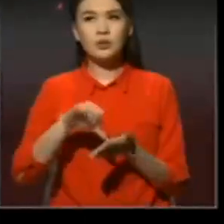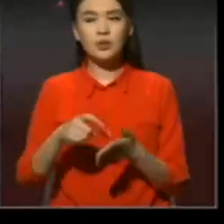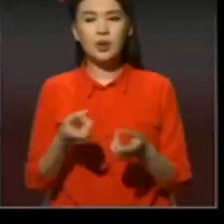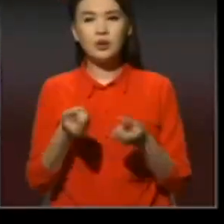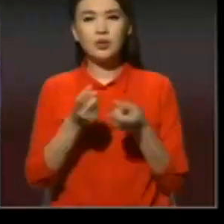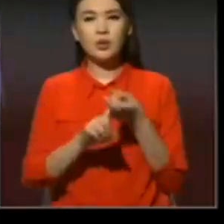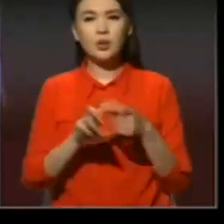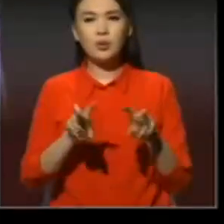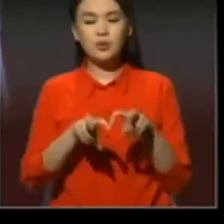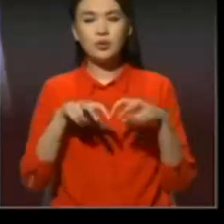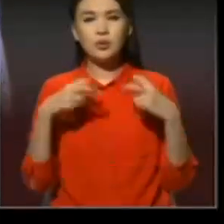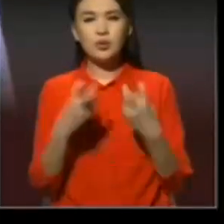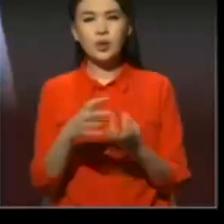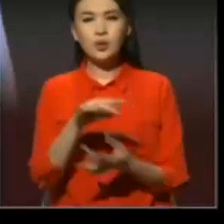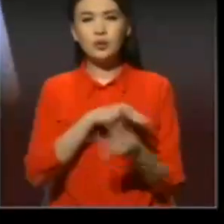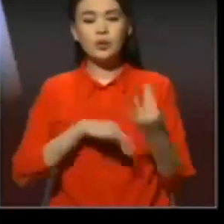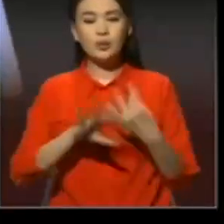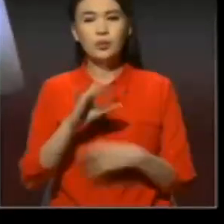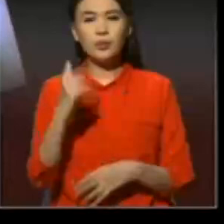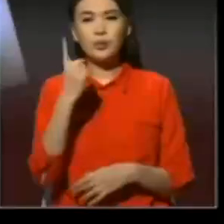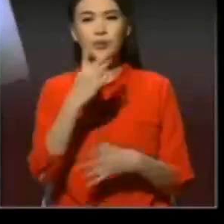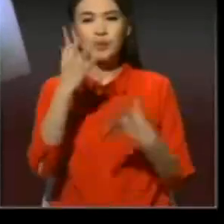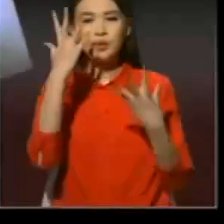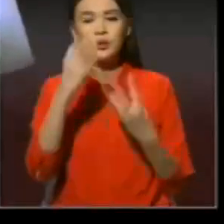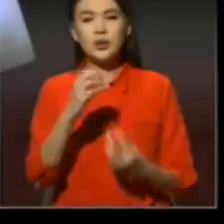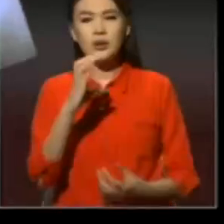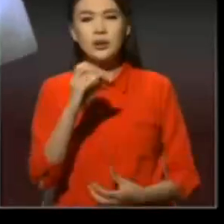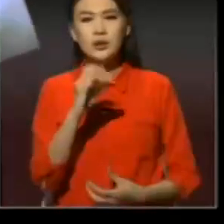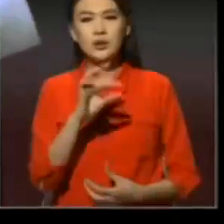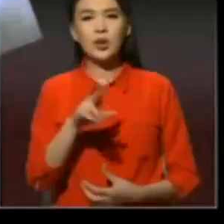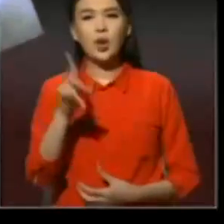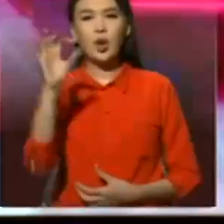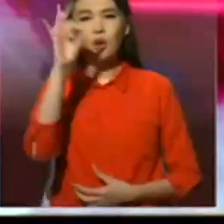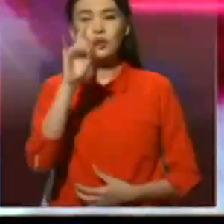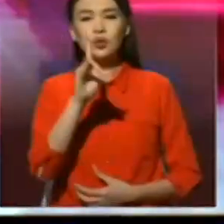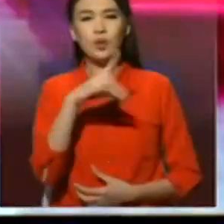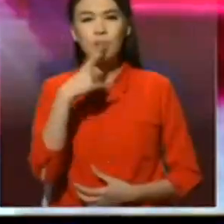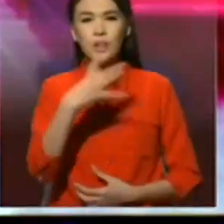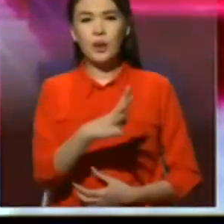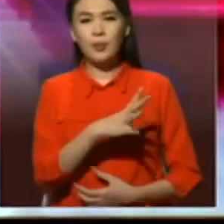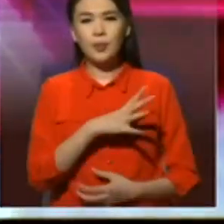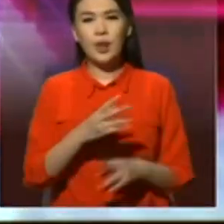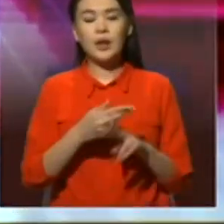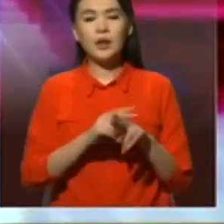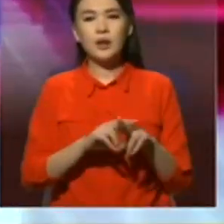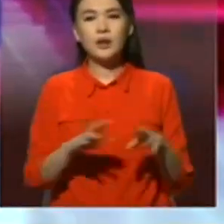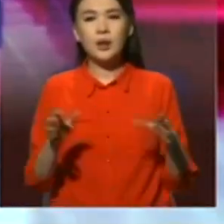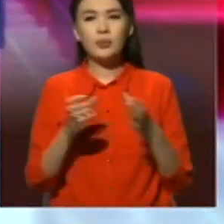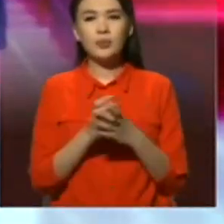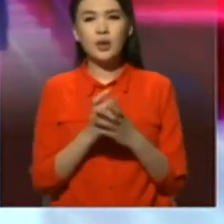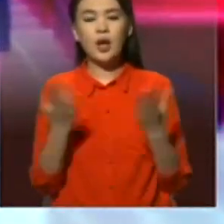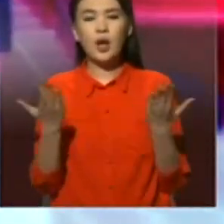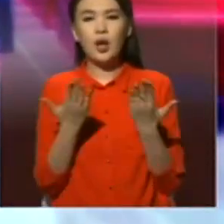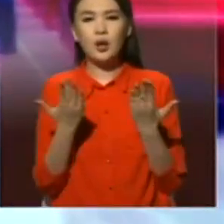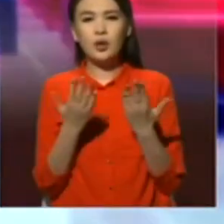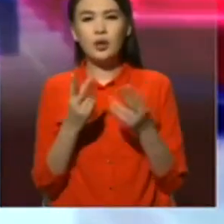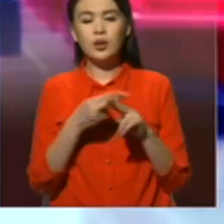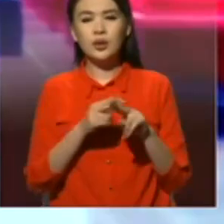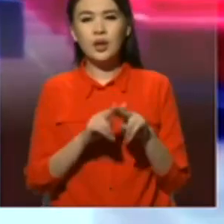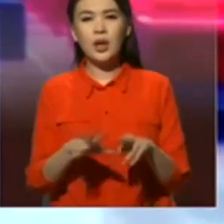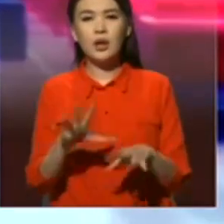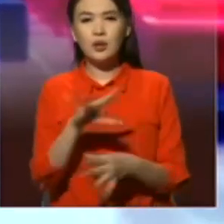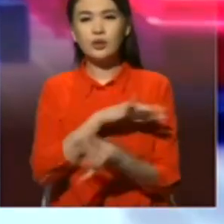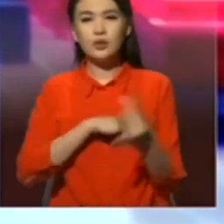пленарлық отырыс өтеді. Бірінші күнде сессияның не айтылды? Ассамблеяның беделі мен берері не? Ашық